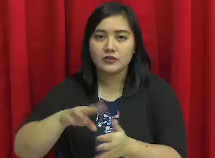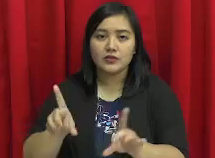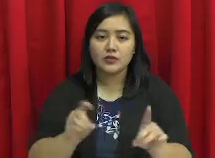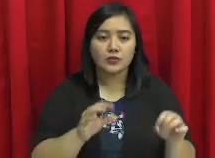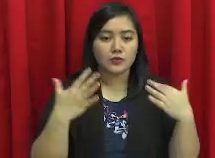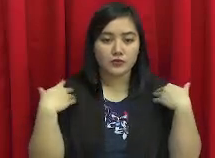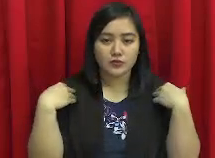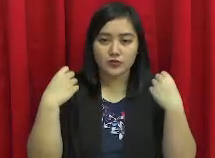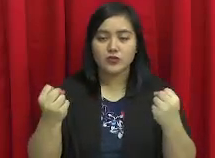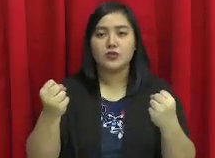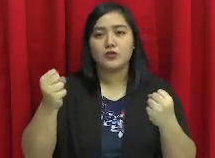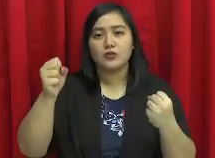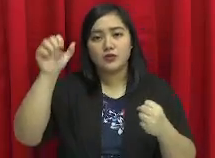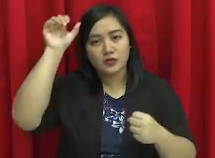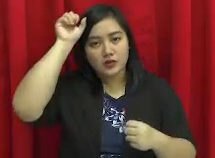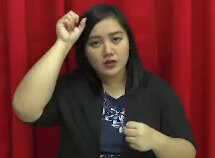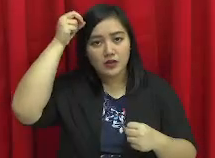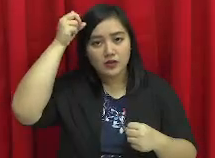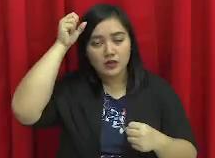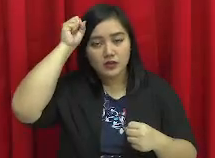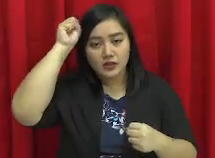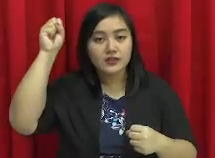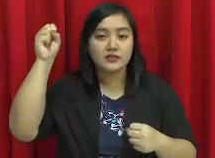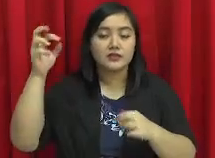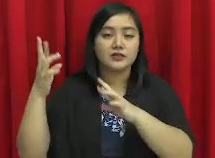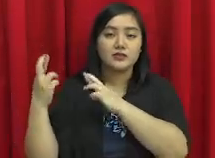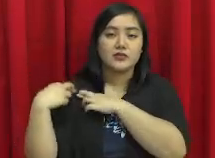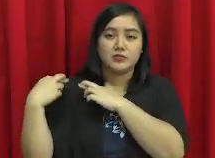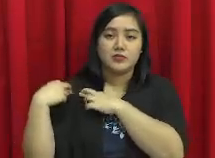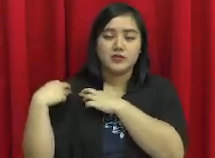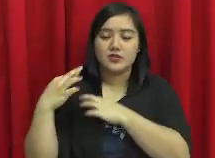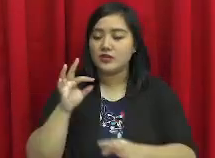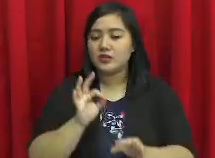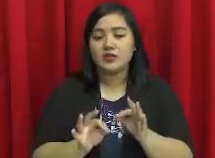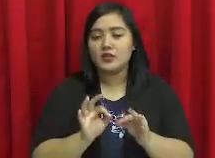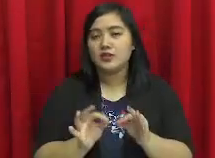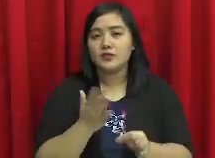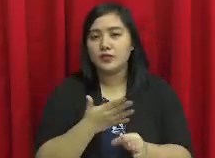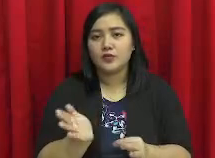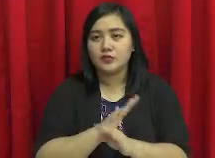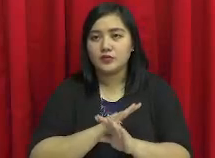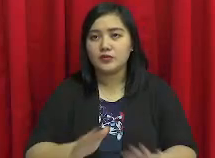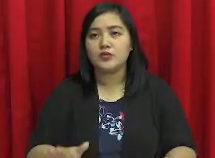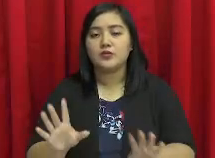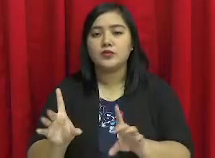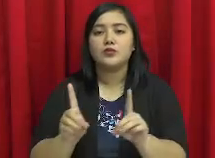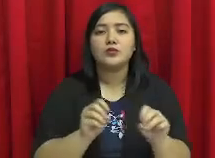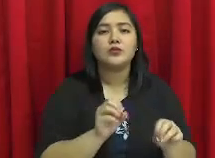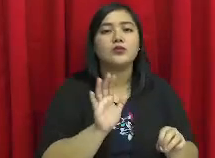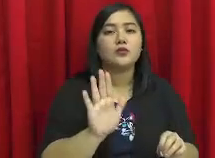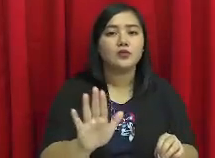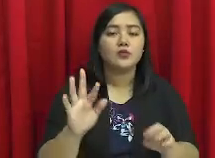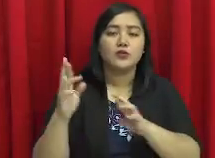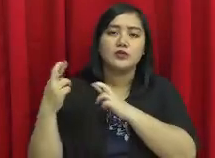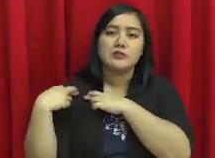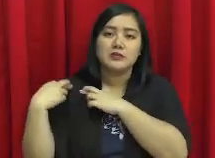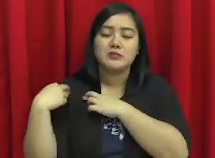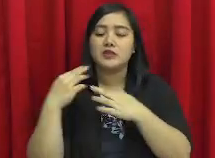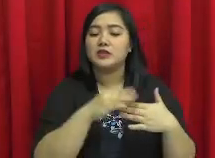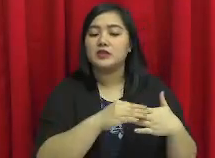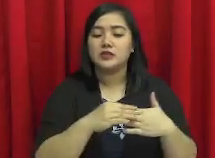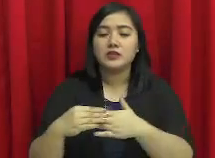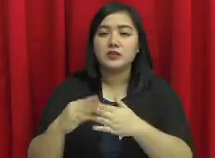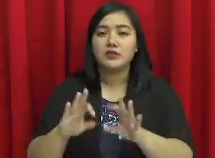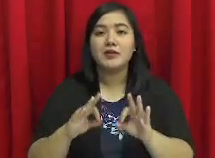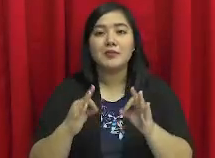Kung hindi natin tatayuan, kung hindi natin gagampanan ang panguna sa pamilya po natin, lalong-lalo na ang spiritual